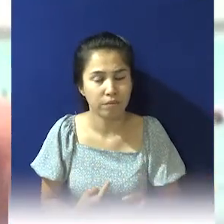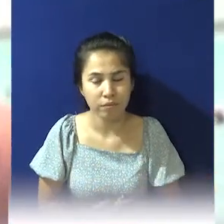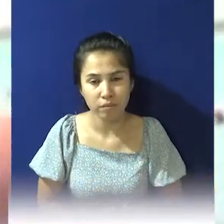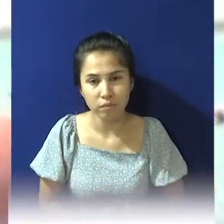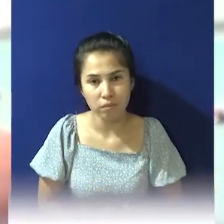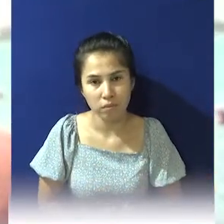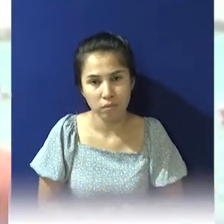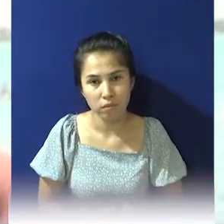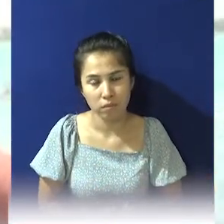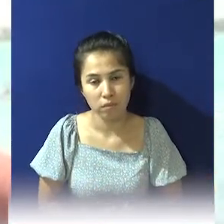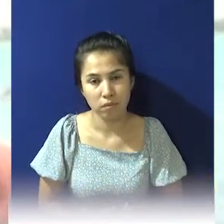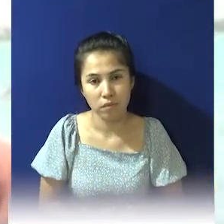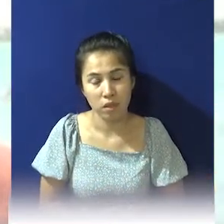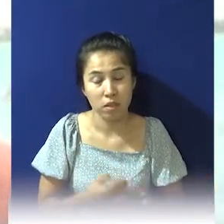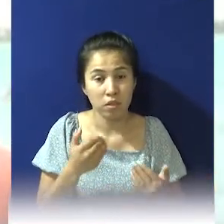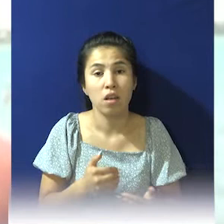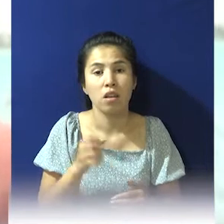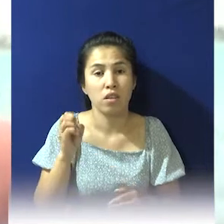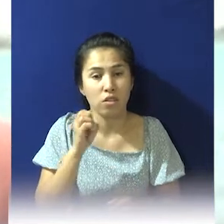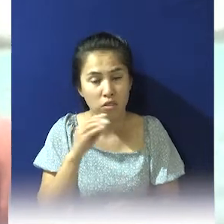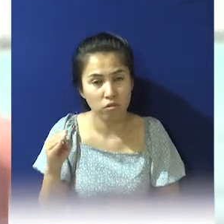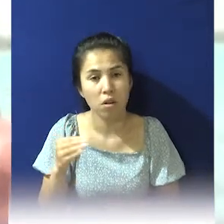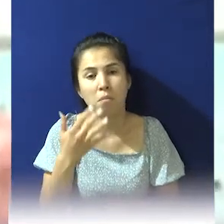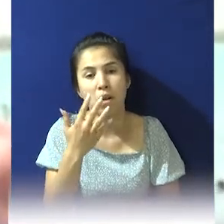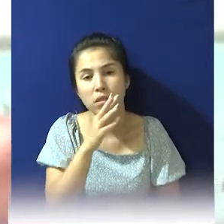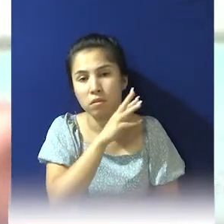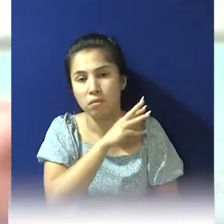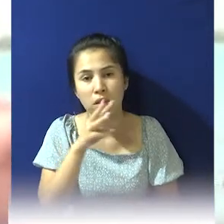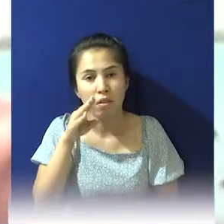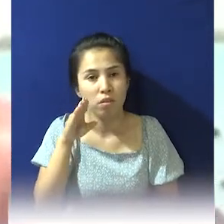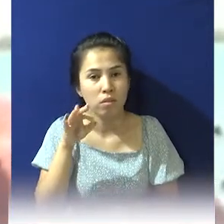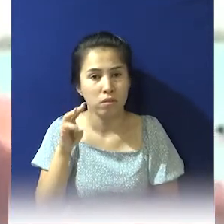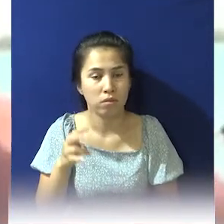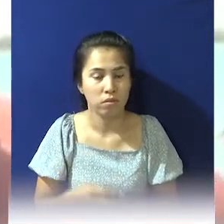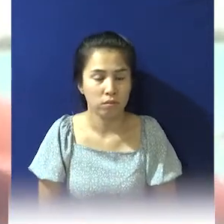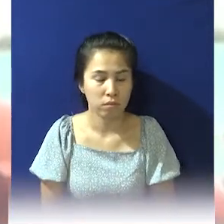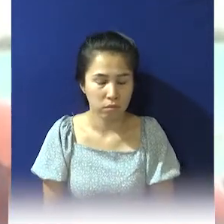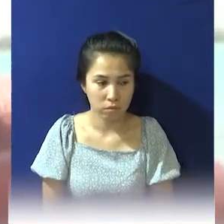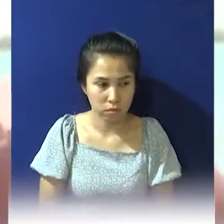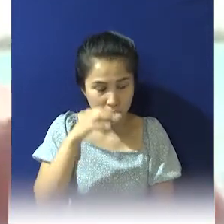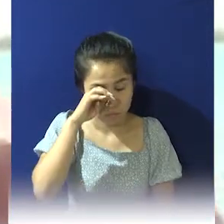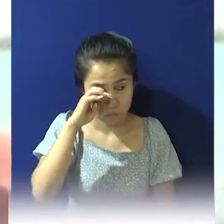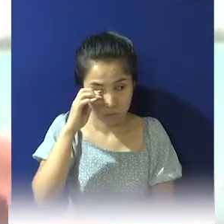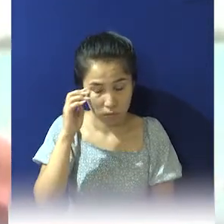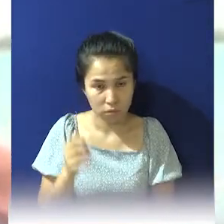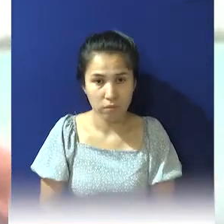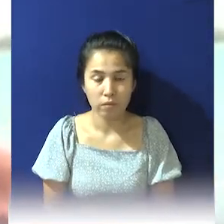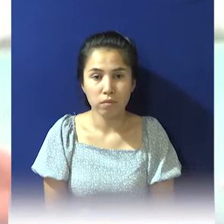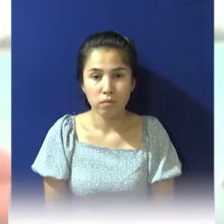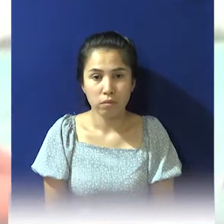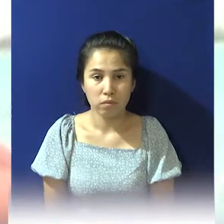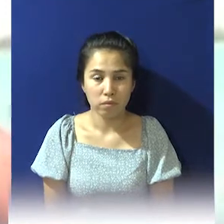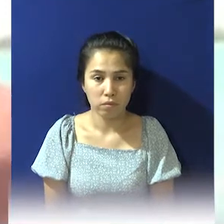Поэтому все на высшем уровне. Будем приезжать и будем делать так,